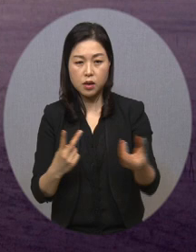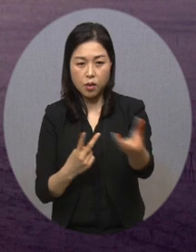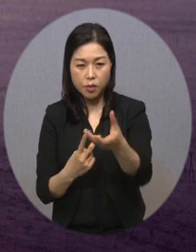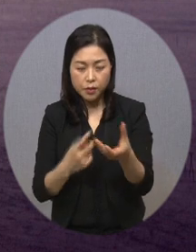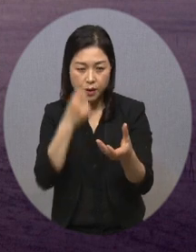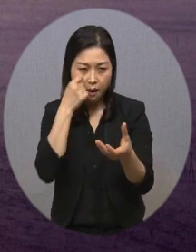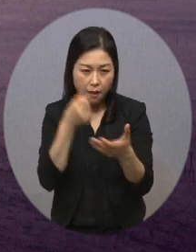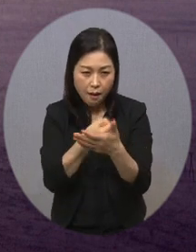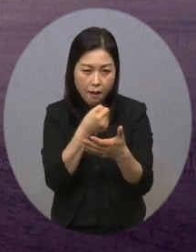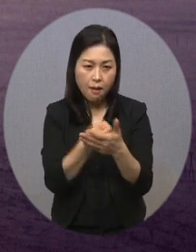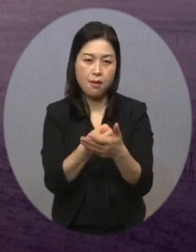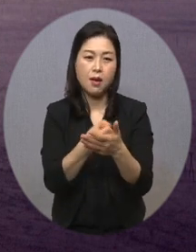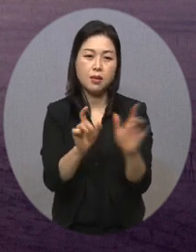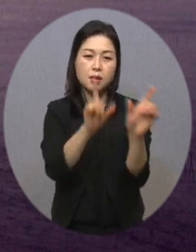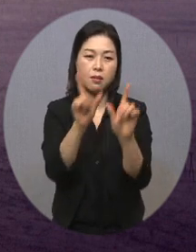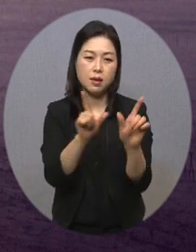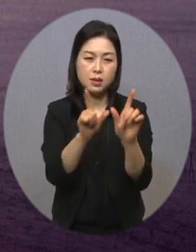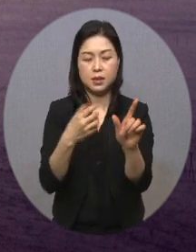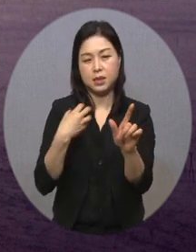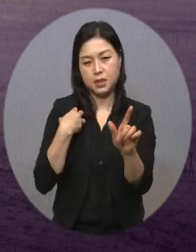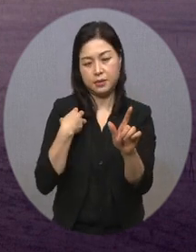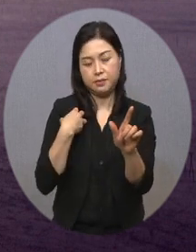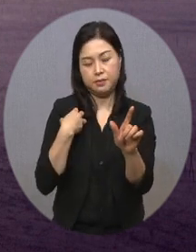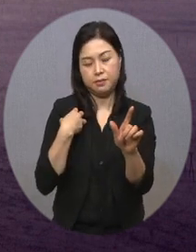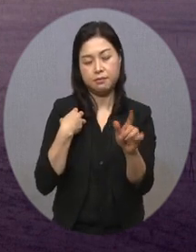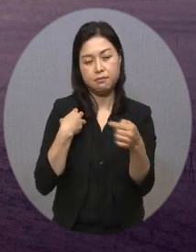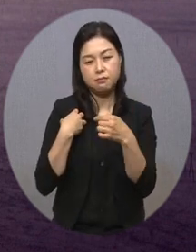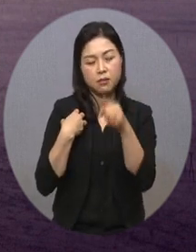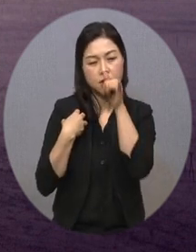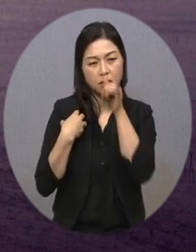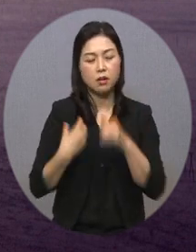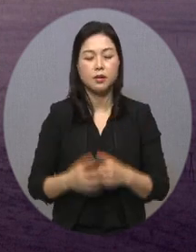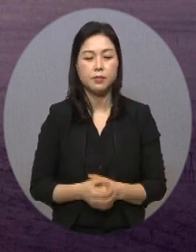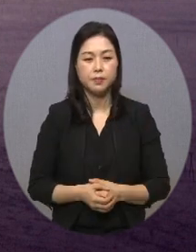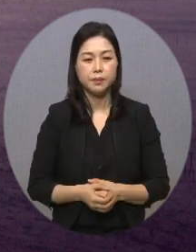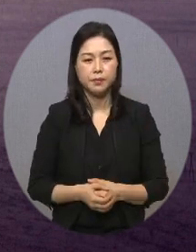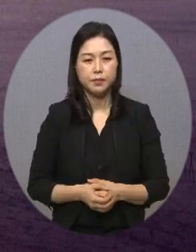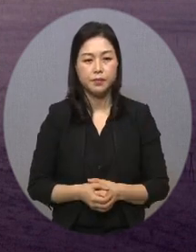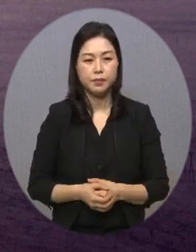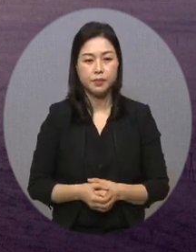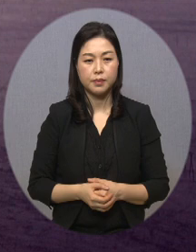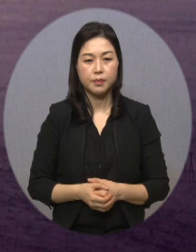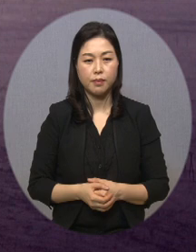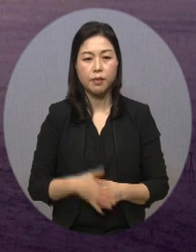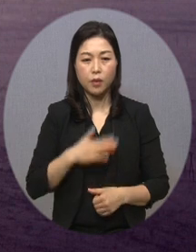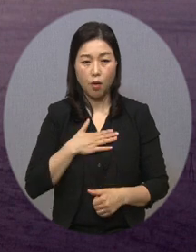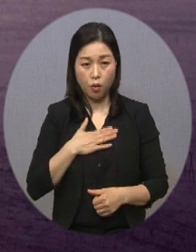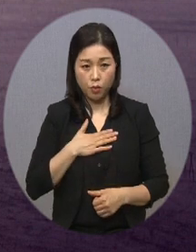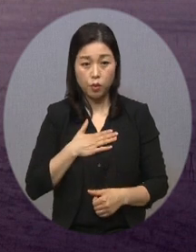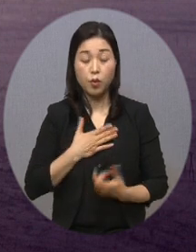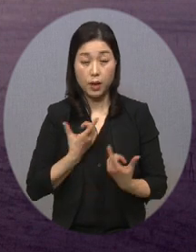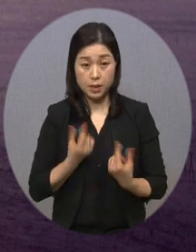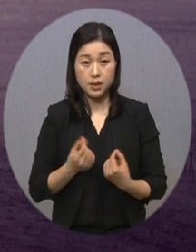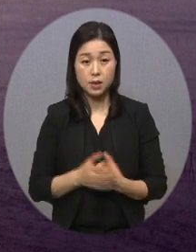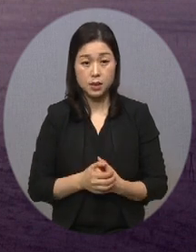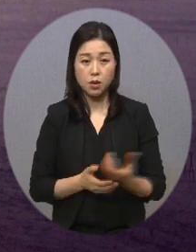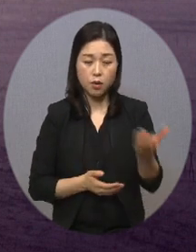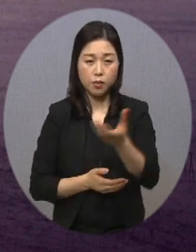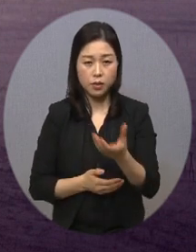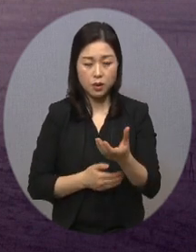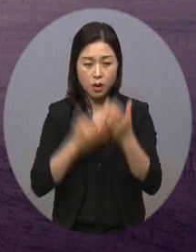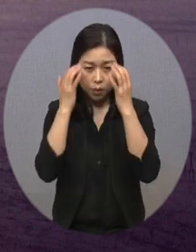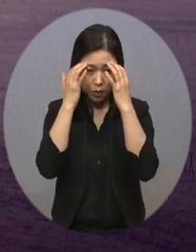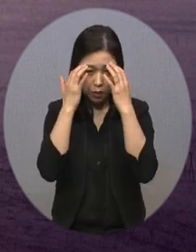애환과 여러분의 삶을 책임질 의무를 가지고 있습니다. 저 또한 여러분들의 아픔에